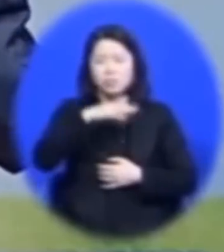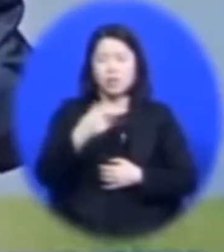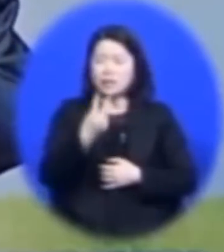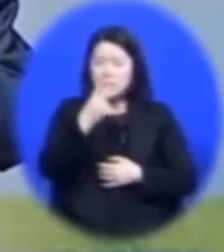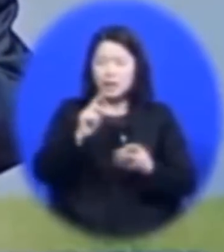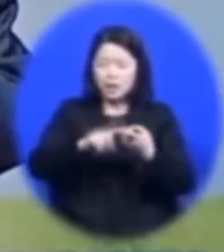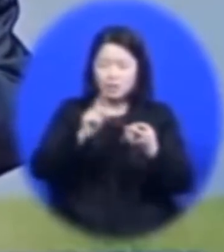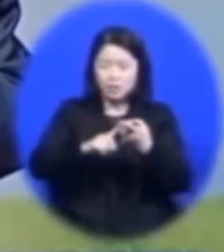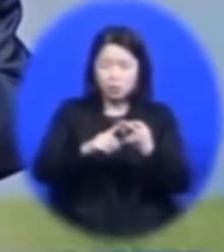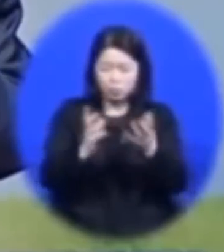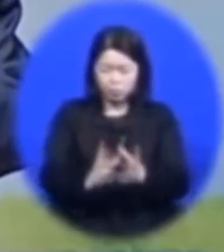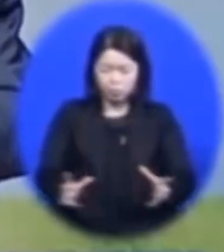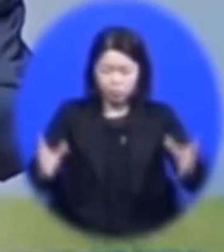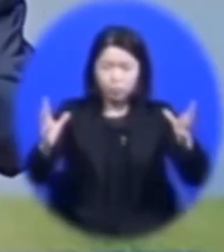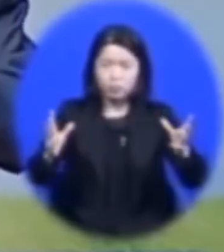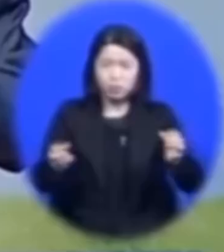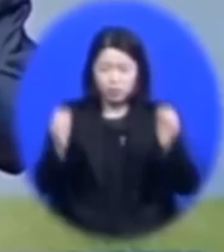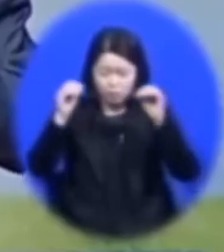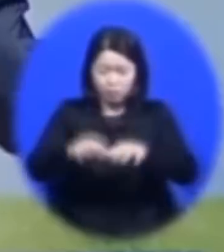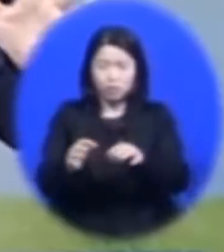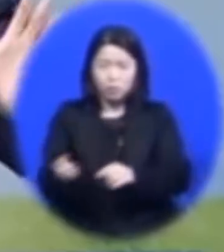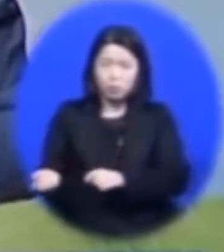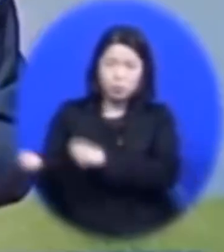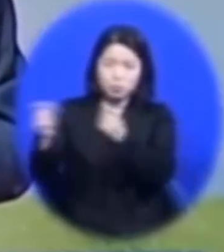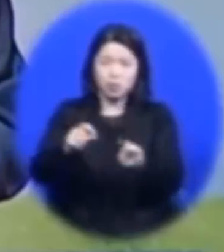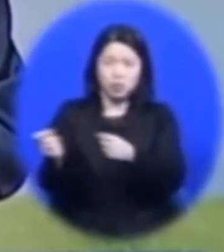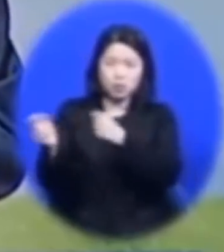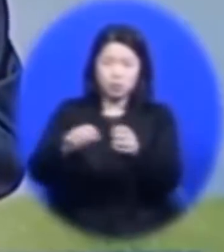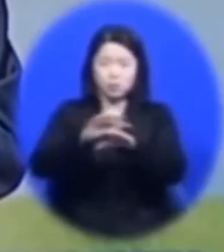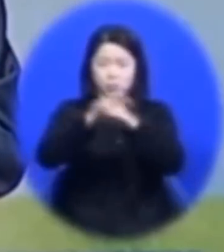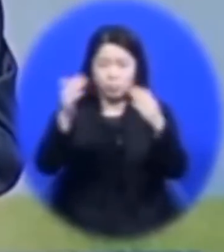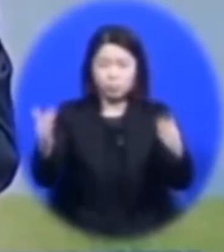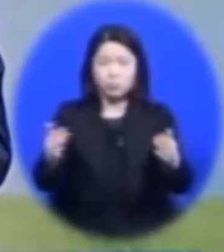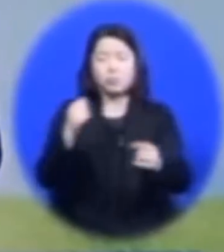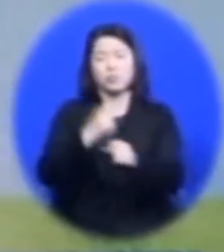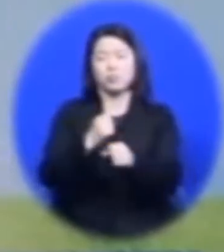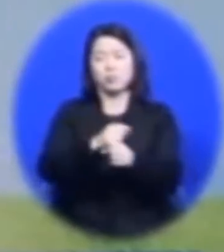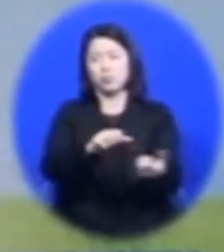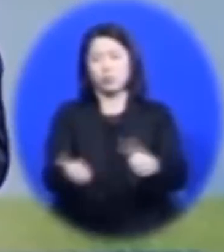살아있는 째 그곳에 집어 넣고 흙을 덮어 버렸어